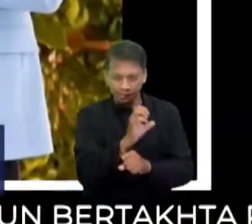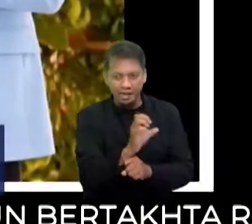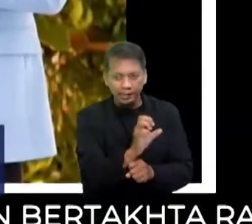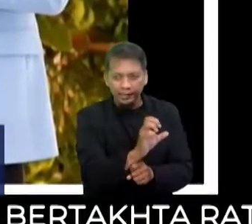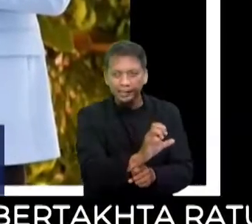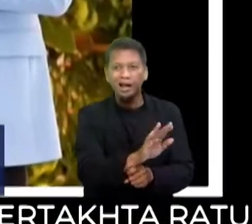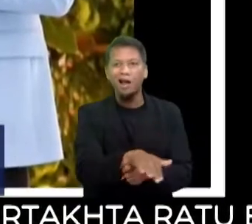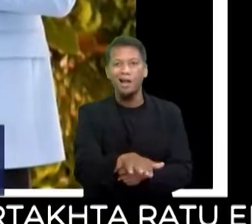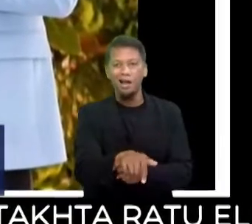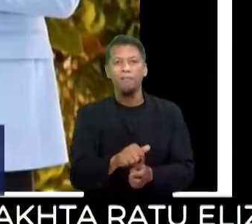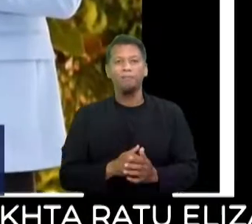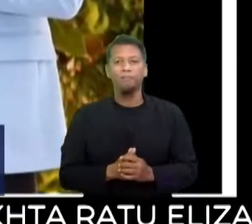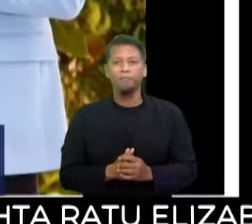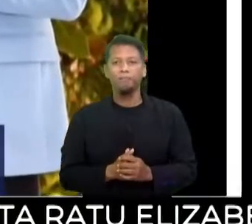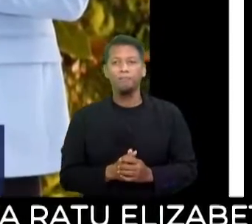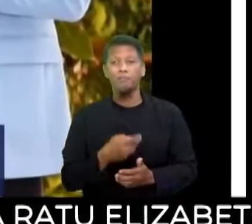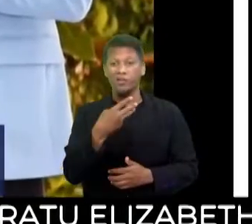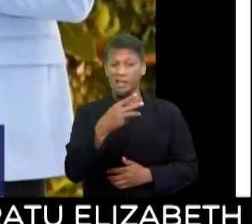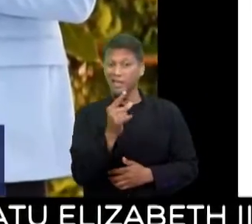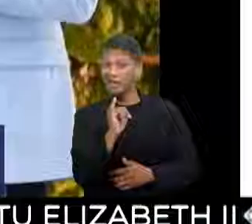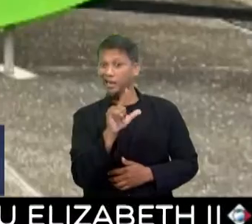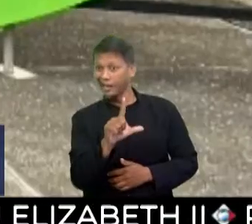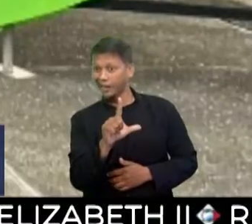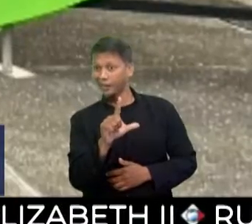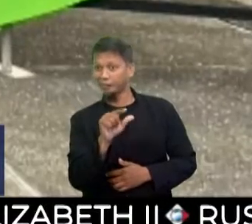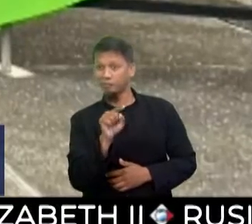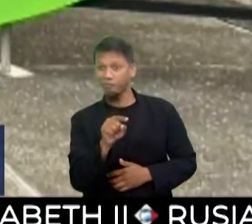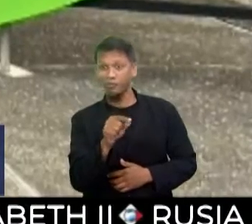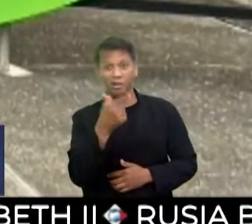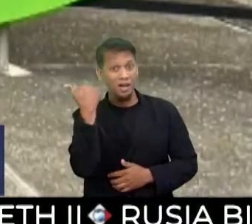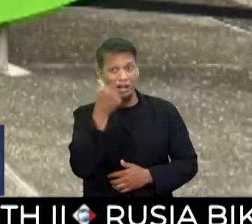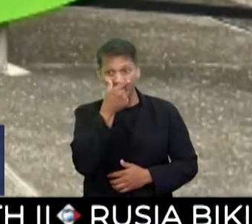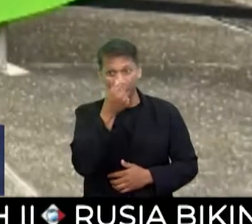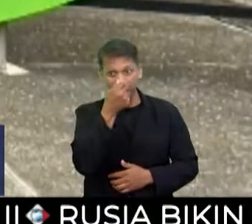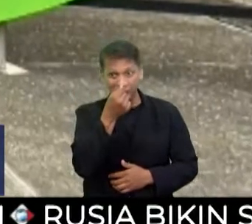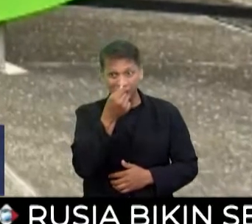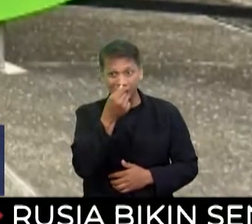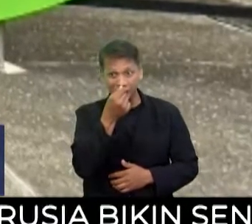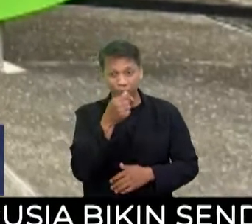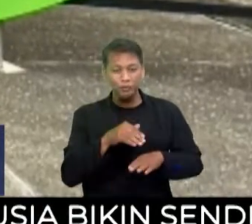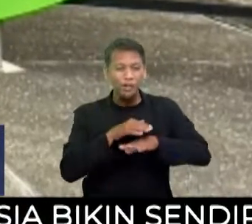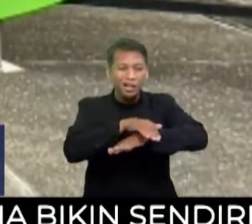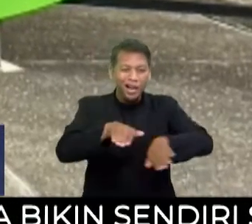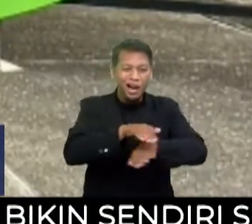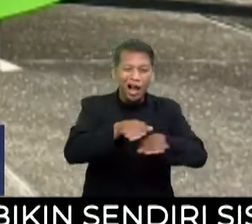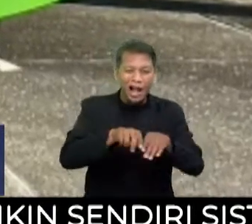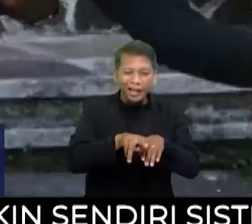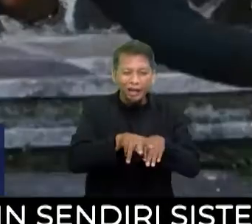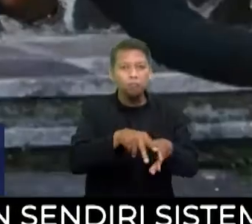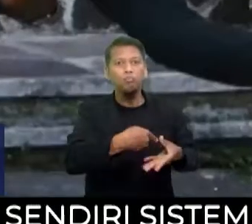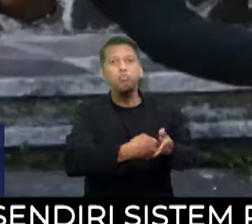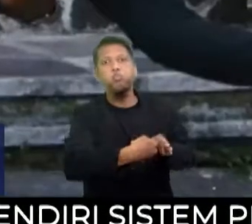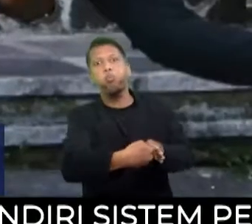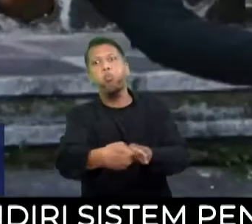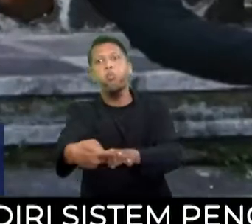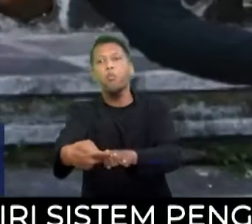Eril hilang saat berenang di Sungai Ar, Kamis waktu setempat dan belum juga ditemukan hingga saat ini. Dari kabar yang diperoleh perwakilan